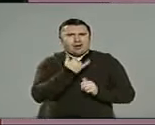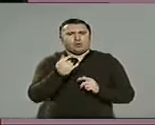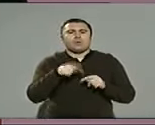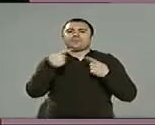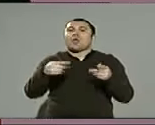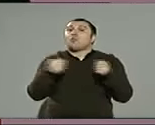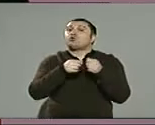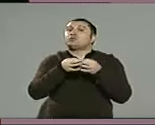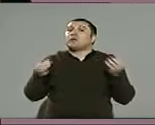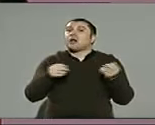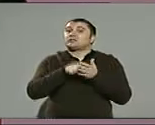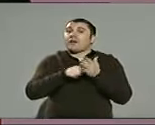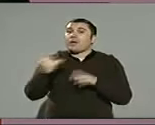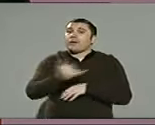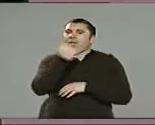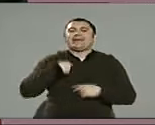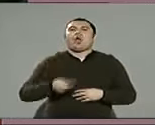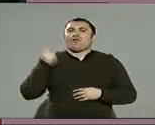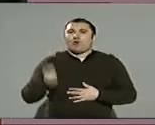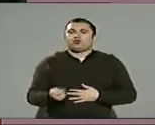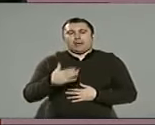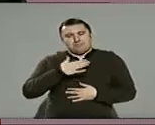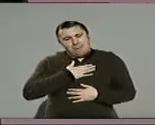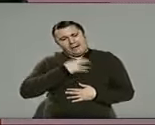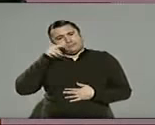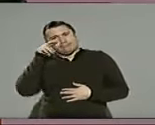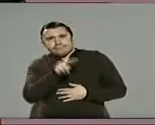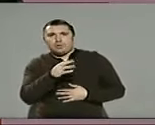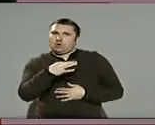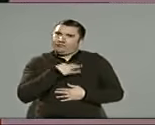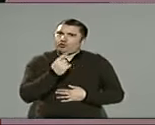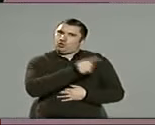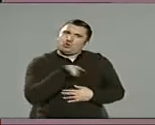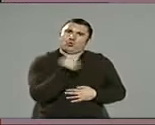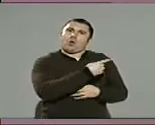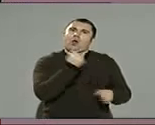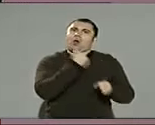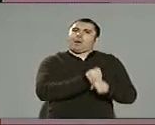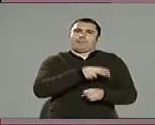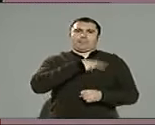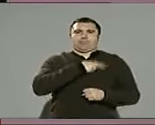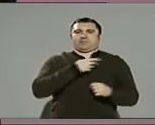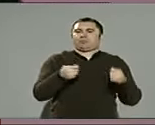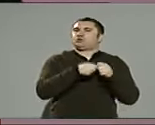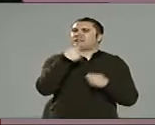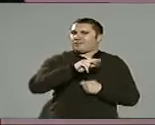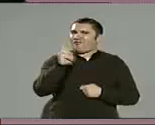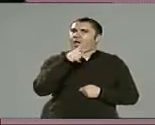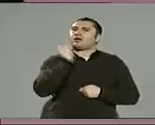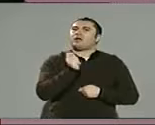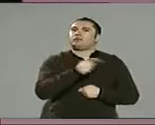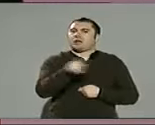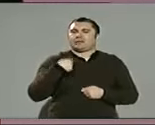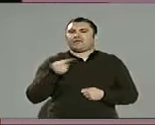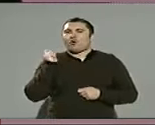des Bundestagswahljahres werde ich einen Vorschlag machen, wer aus meiner Sicht für uns, für das Amt des Bundeskanzlers oder die Bundeskanzlerin kandidieren soll.